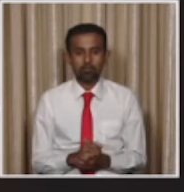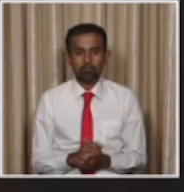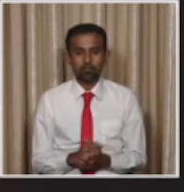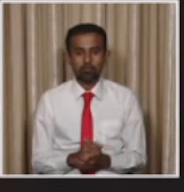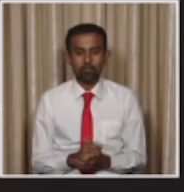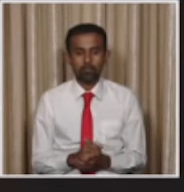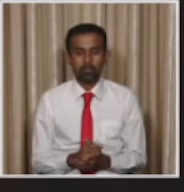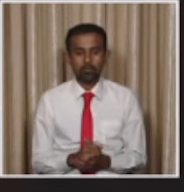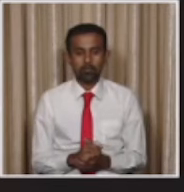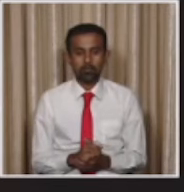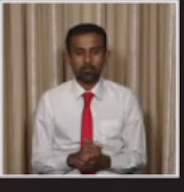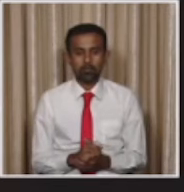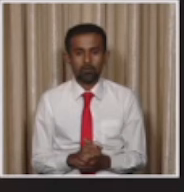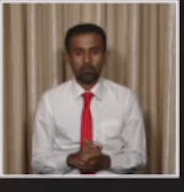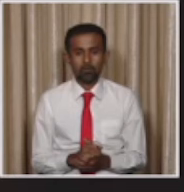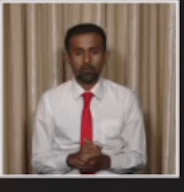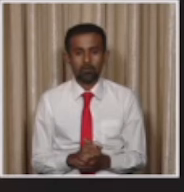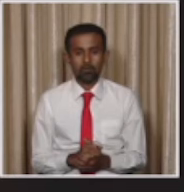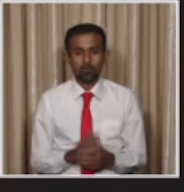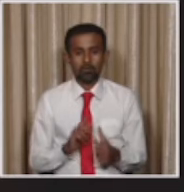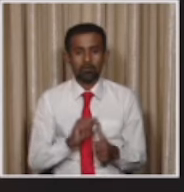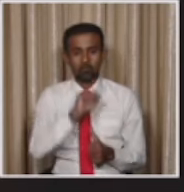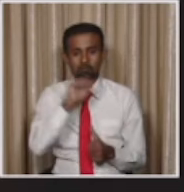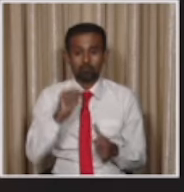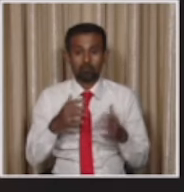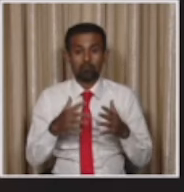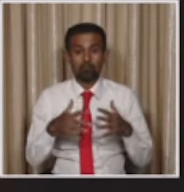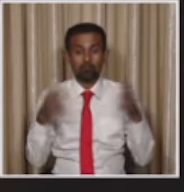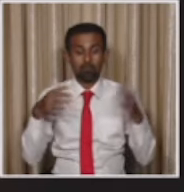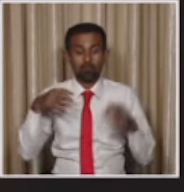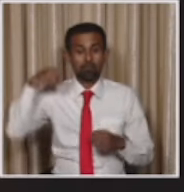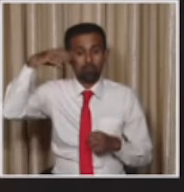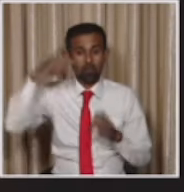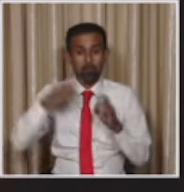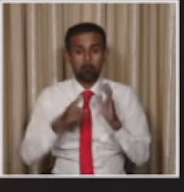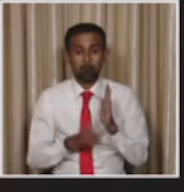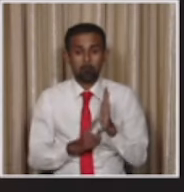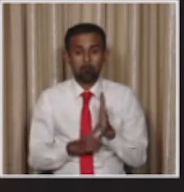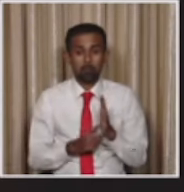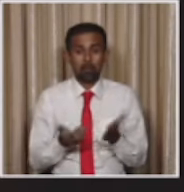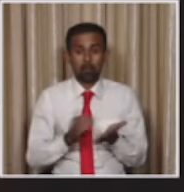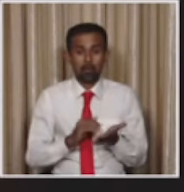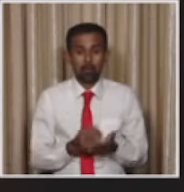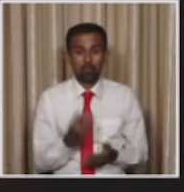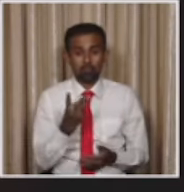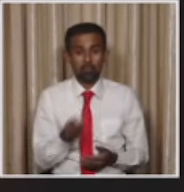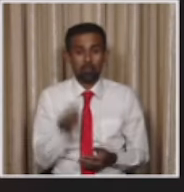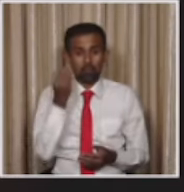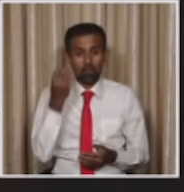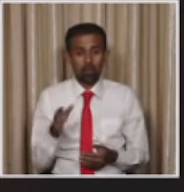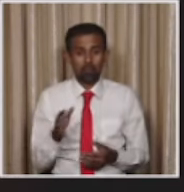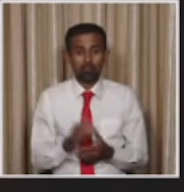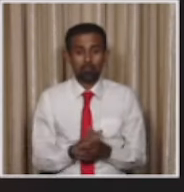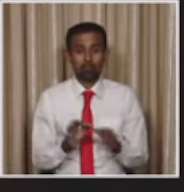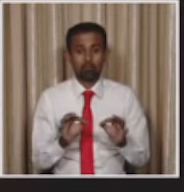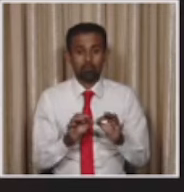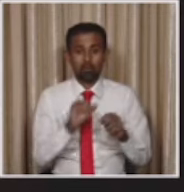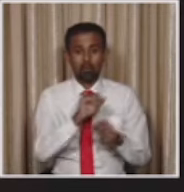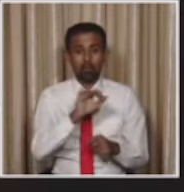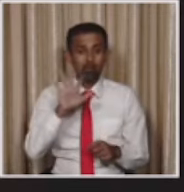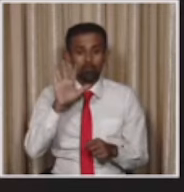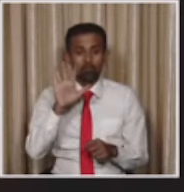වෙලාවේ දැන් දකුණු ආසියාවේ ඉහළම විදුලි බිල තුන් පාරකින් ඉහළ ගියා රුපියල් බිලියන්